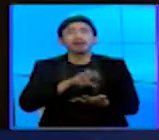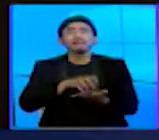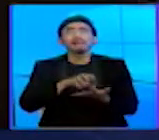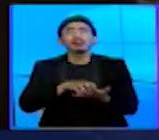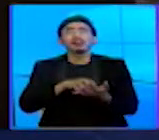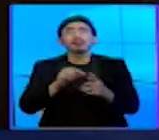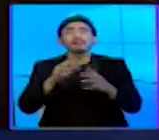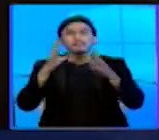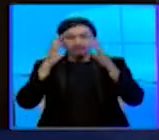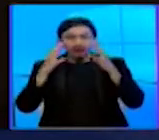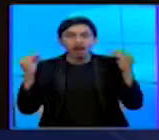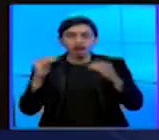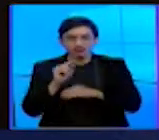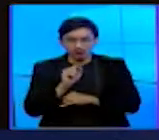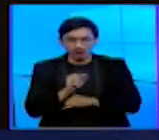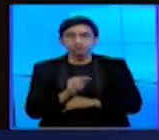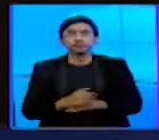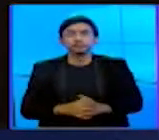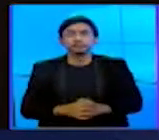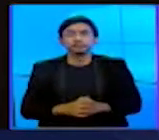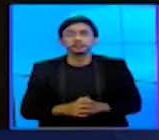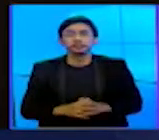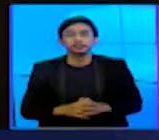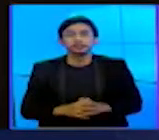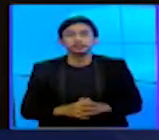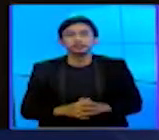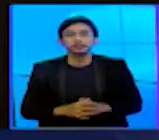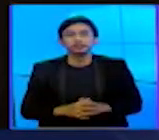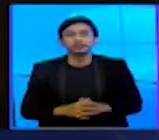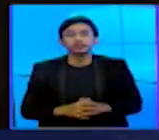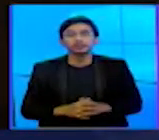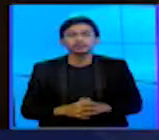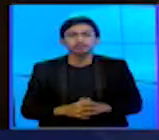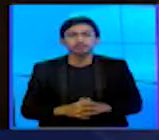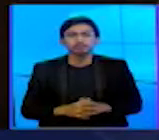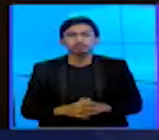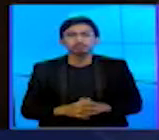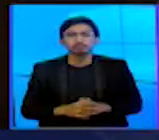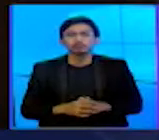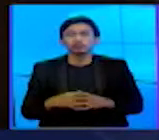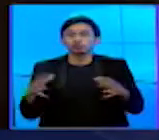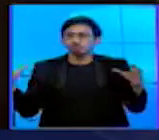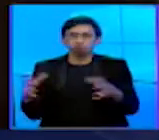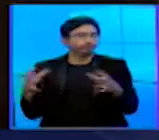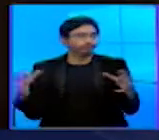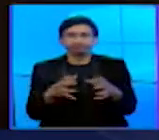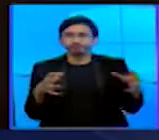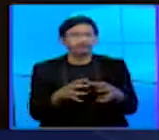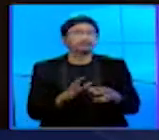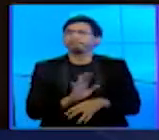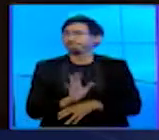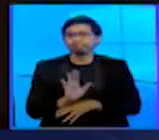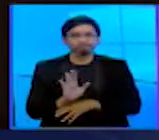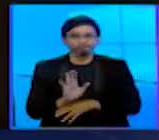dari 150 orang. Itu diperkirakan adalah kerumunan massa. Sampai di situ kami melaksanakan himbauan. Setelah kami melaksanakan